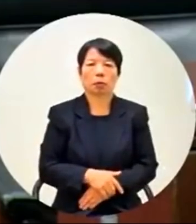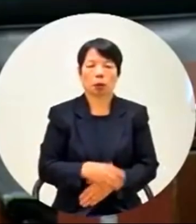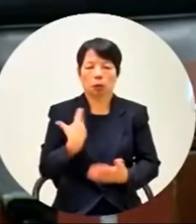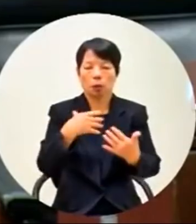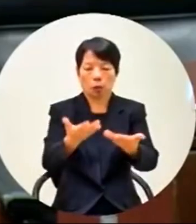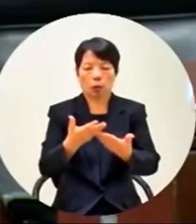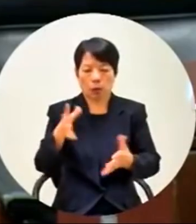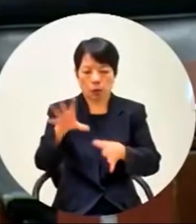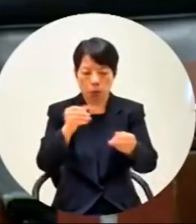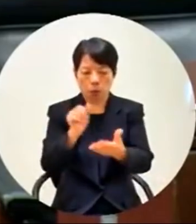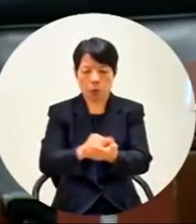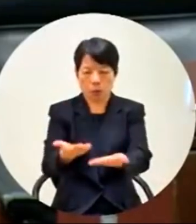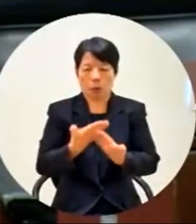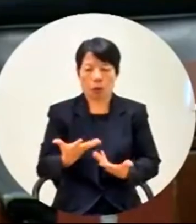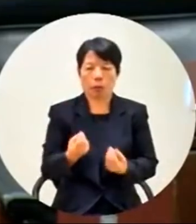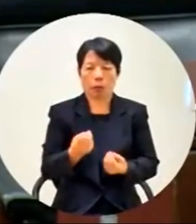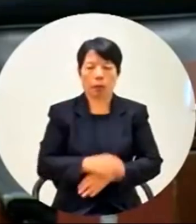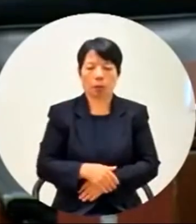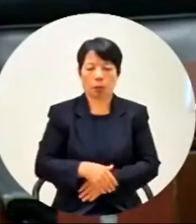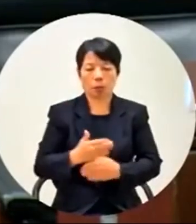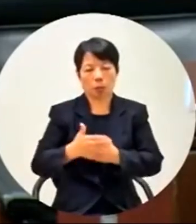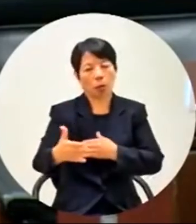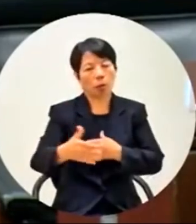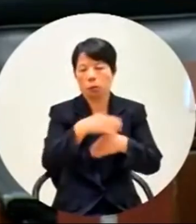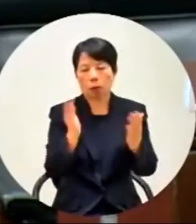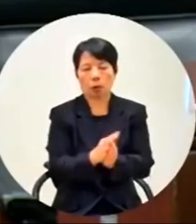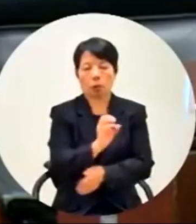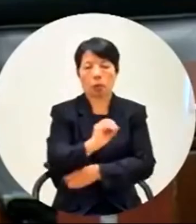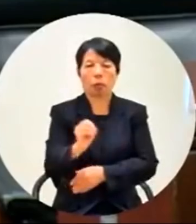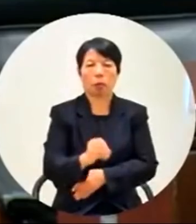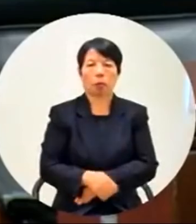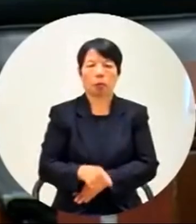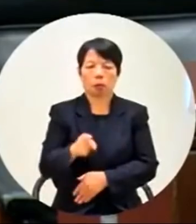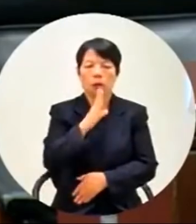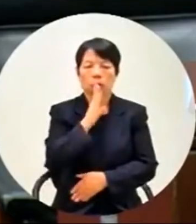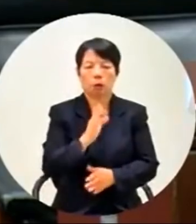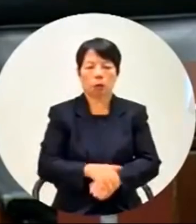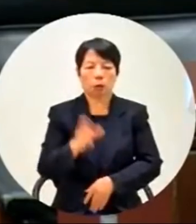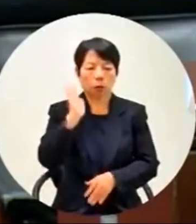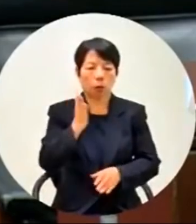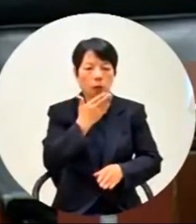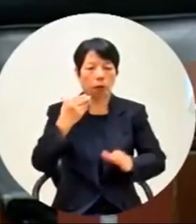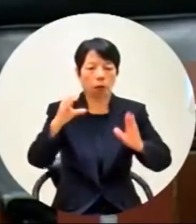资料，连进度都没有。这个就是我们的水利局。